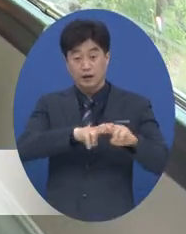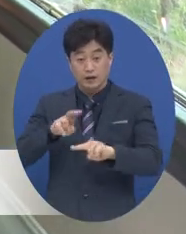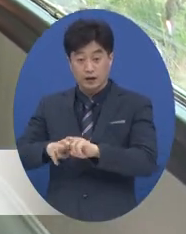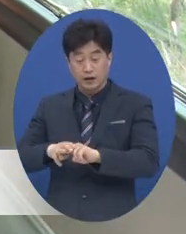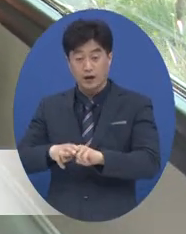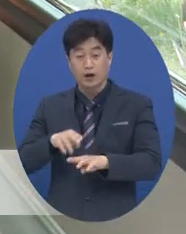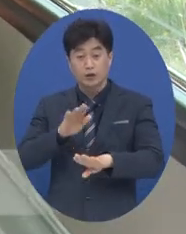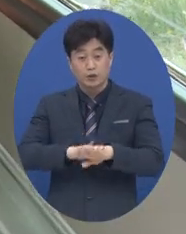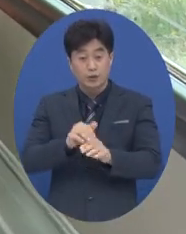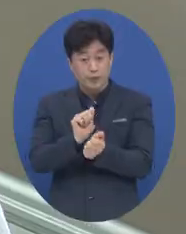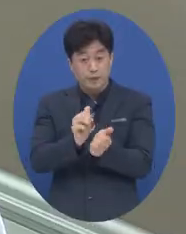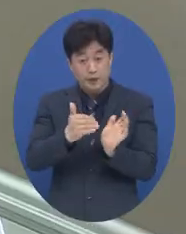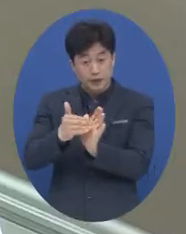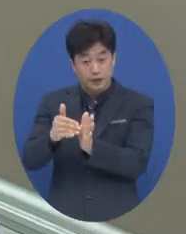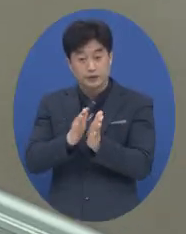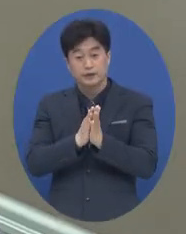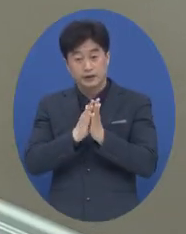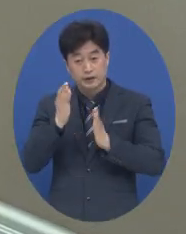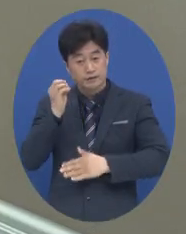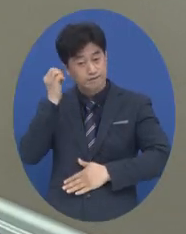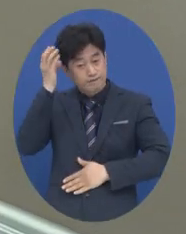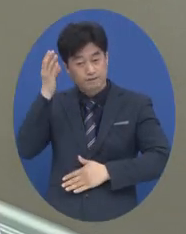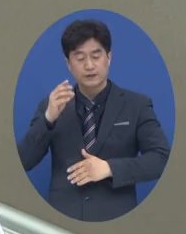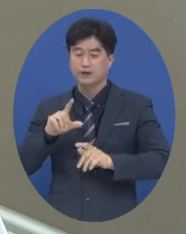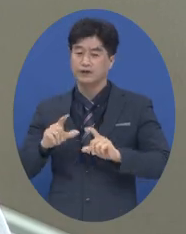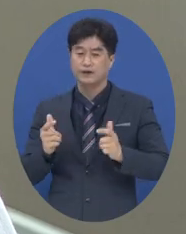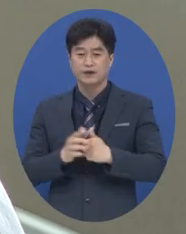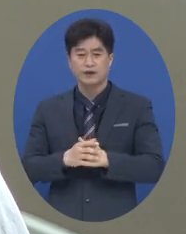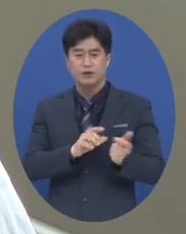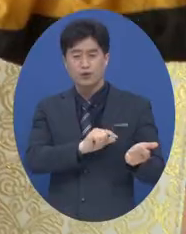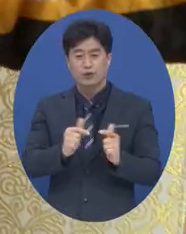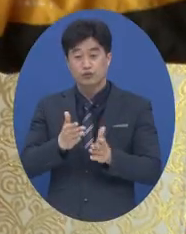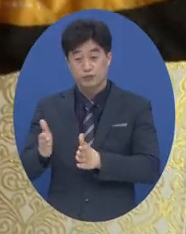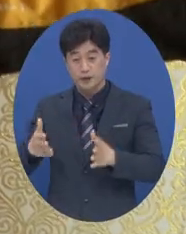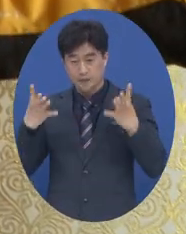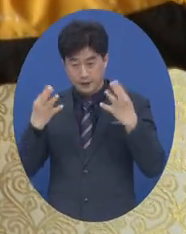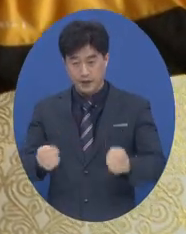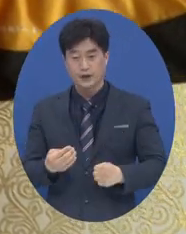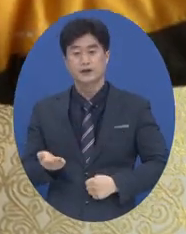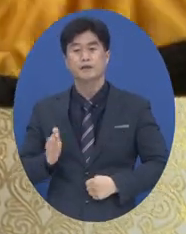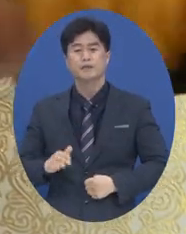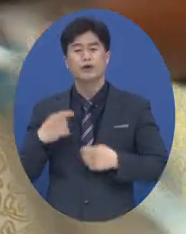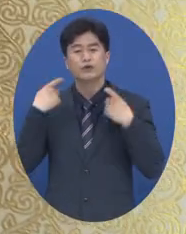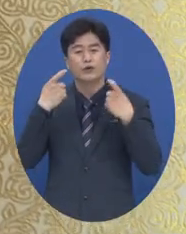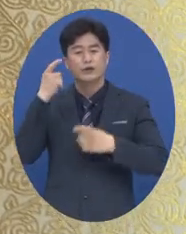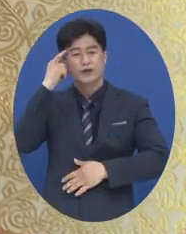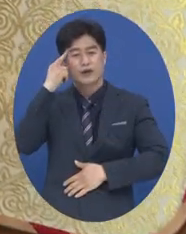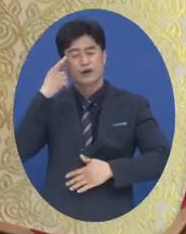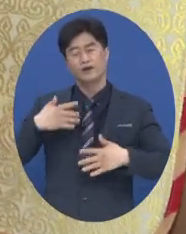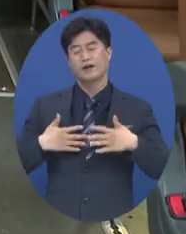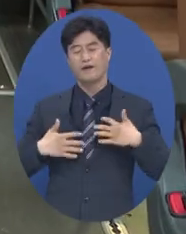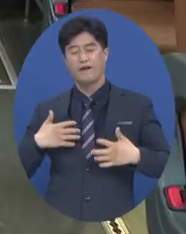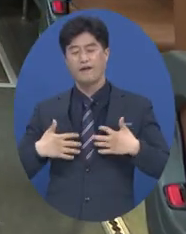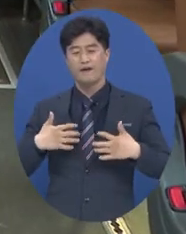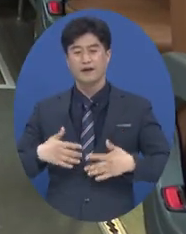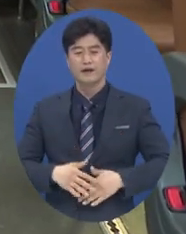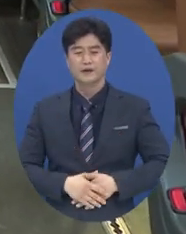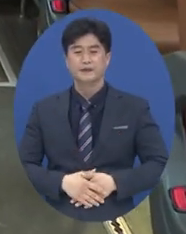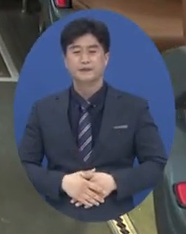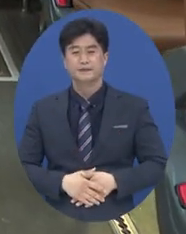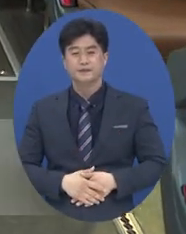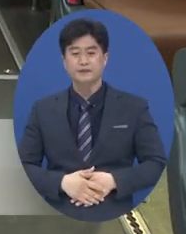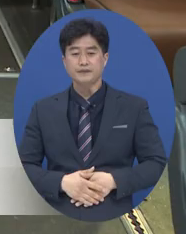마치자 손소독도 잊지 않습니다. 이것저것 챙겨야 할건 많지만 여행 생각에 다들 신이